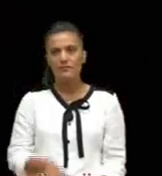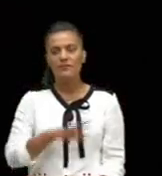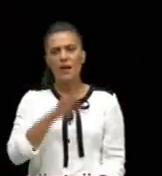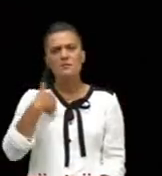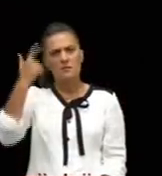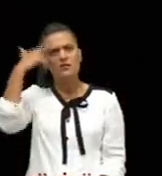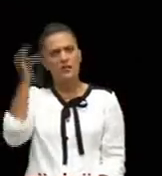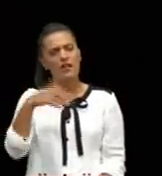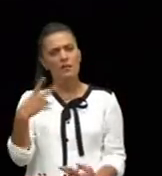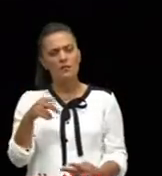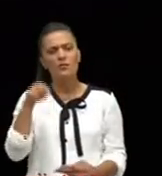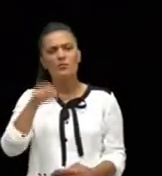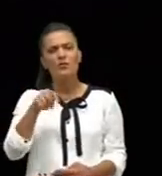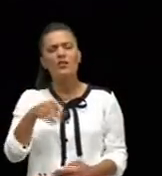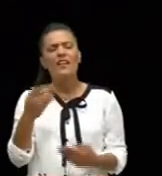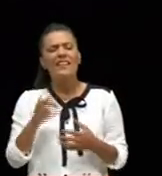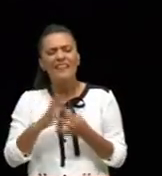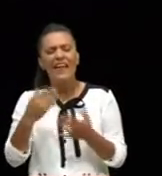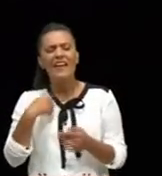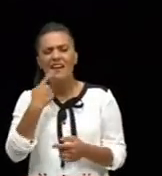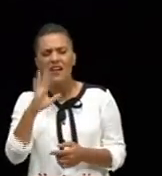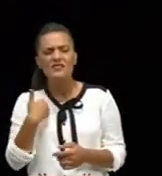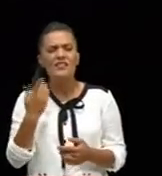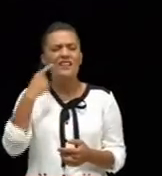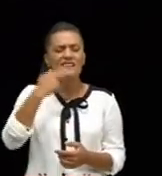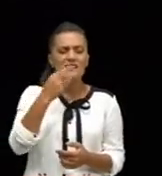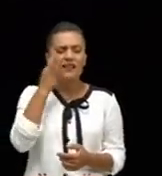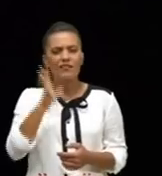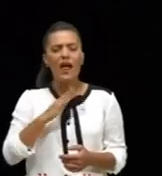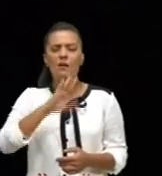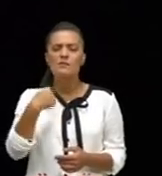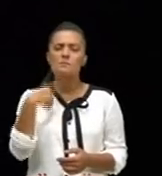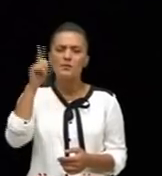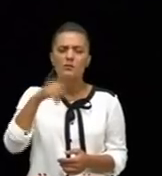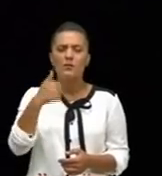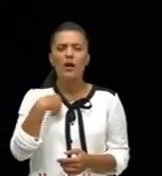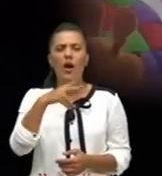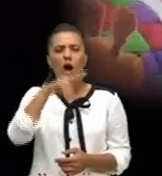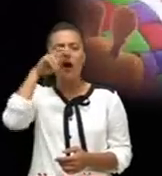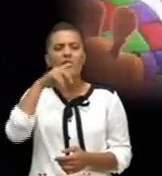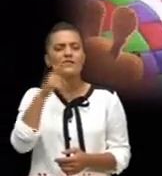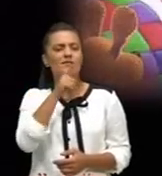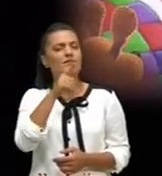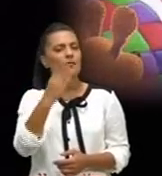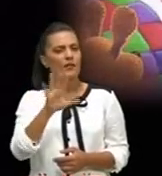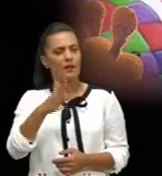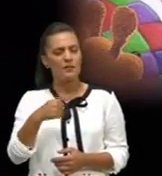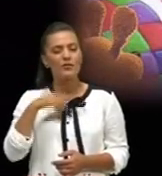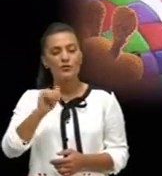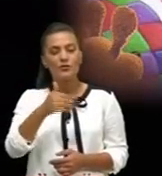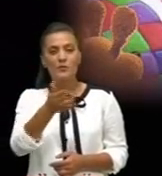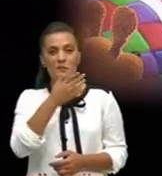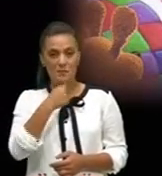Hepimizin başına gelebilir. Bunun ne yaşı ne de cinsiyeti var. Yani hepimiz bir gün bir an horlayabiliriz. Anlaşıldığı üzere günlük